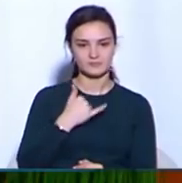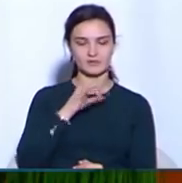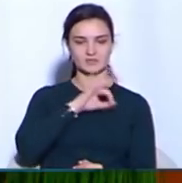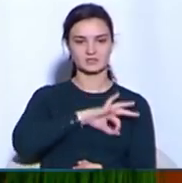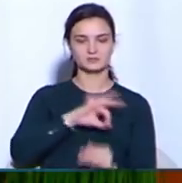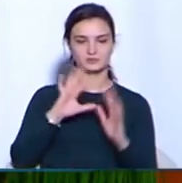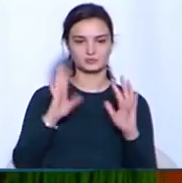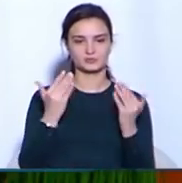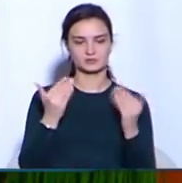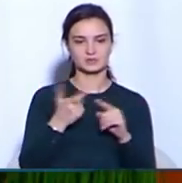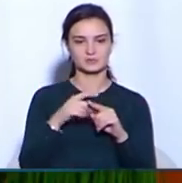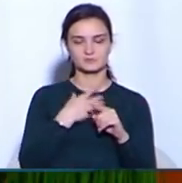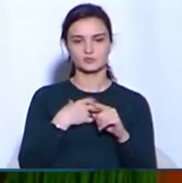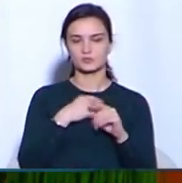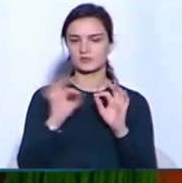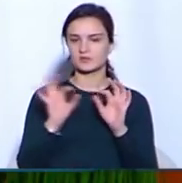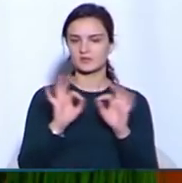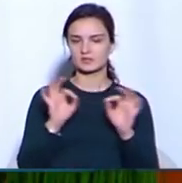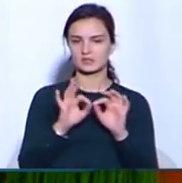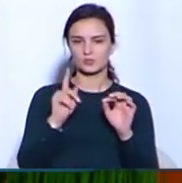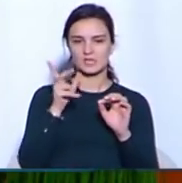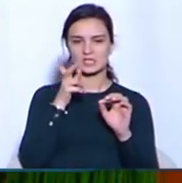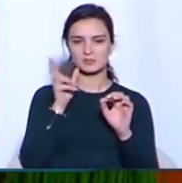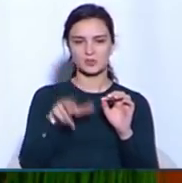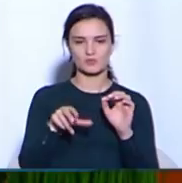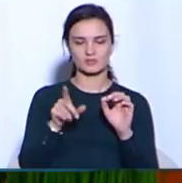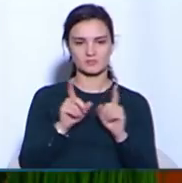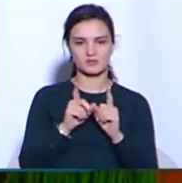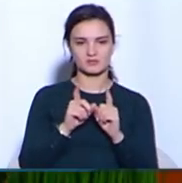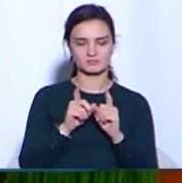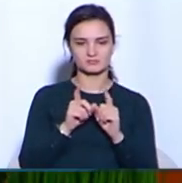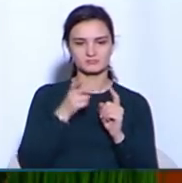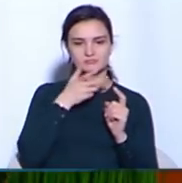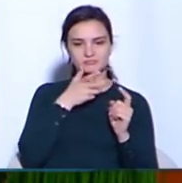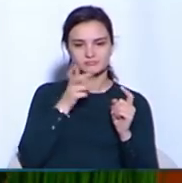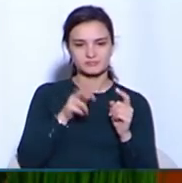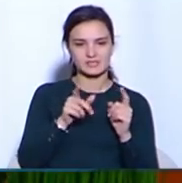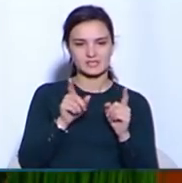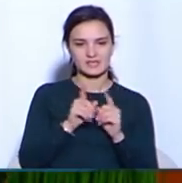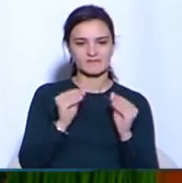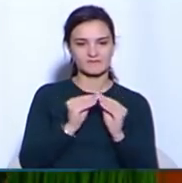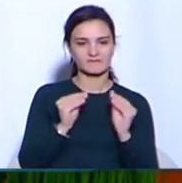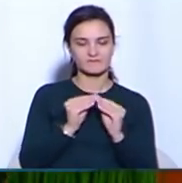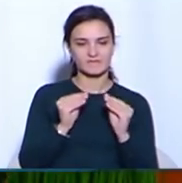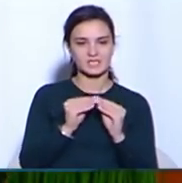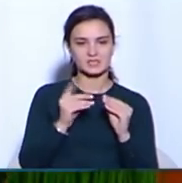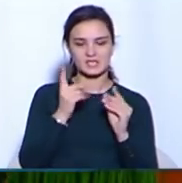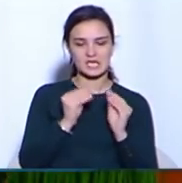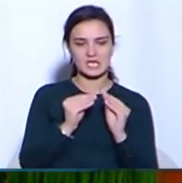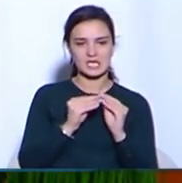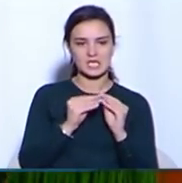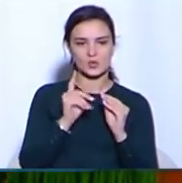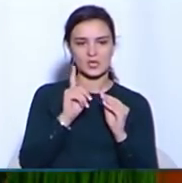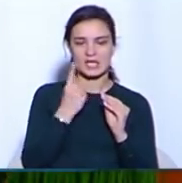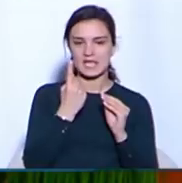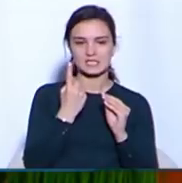რებ შემთხვევაში ძალიან მნიშვნელოვანია ვთქვათ, ერთფეროვნება ახსენა ქალბატონმა თამარმა და ამ ერთფეროვნებაში ერთი ფერი